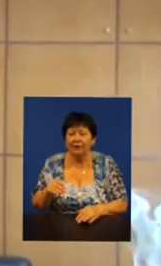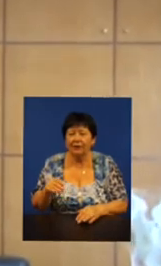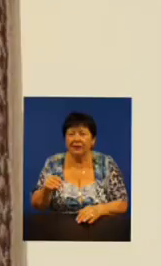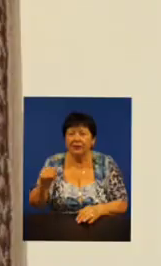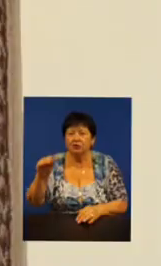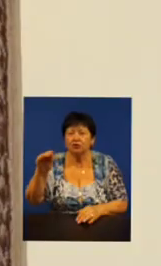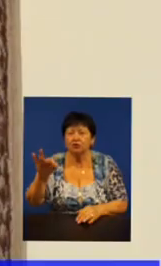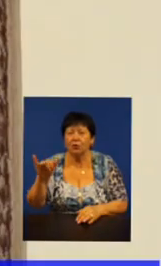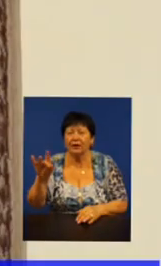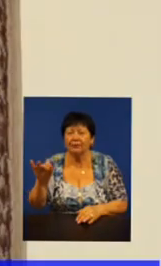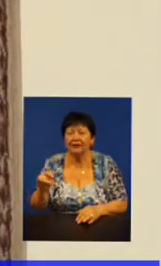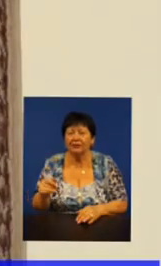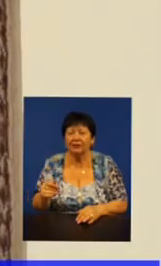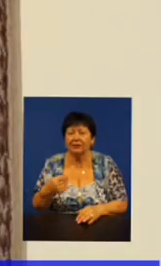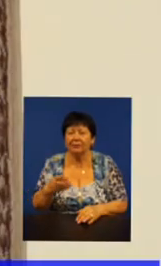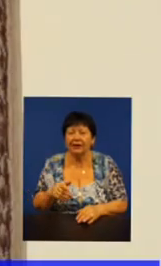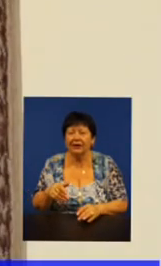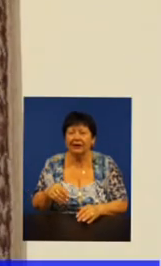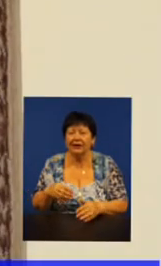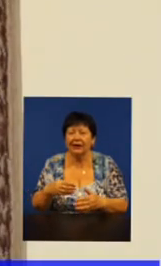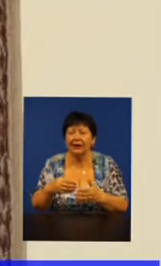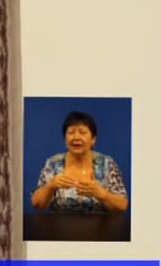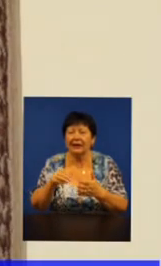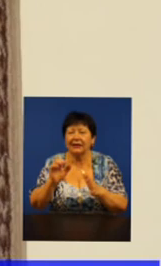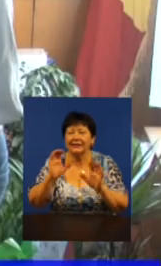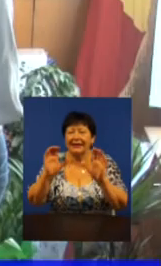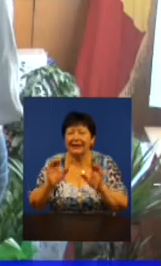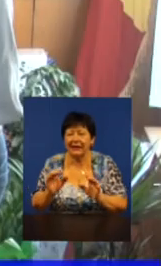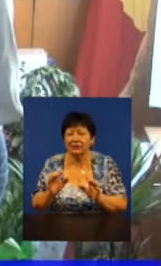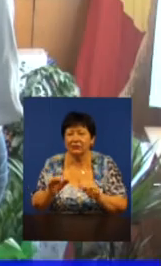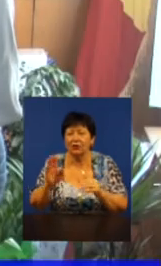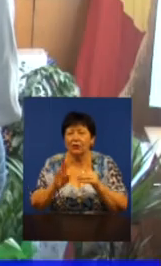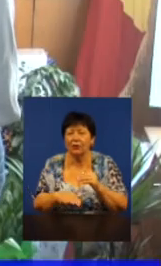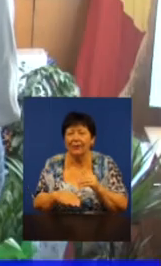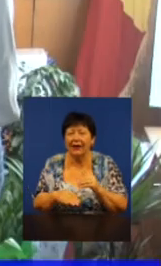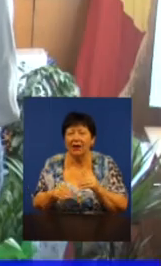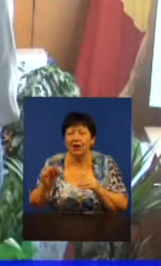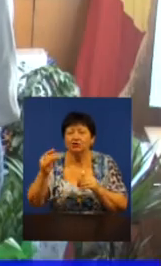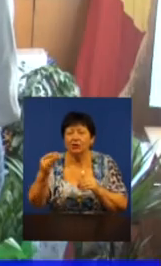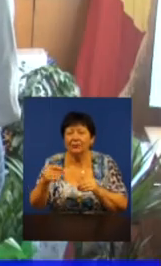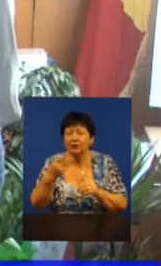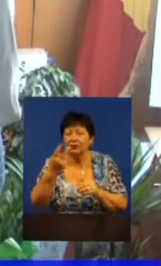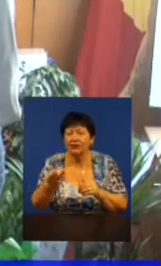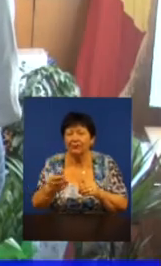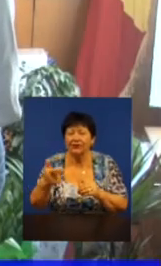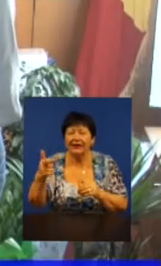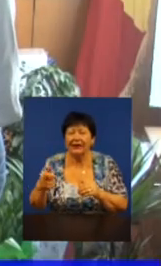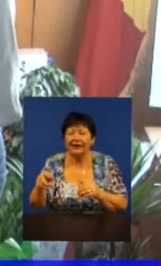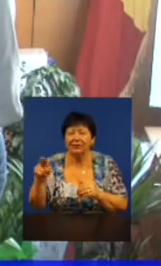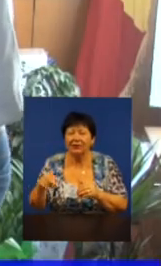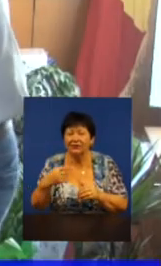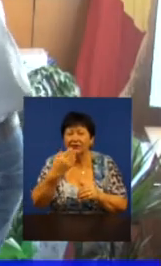cetățenie. Prin decretul președintelui Republicii Moldova, în urma jurământului depus de doamna Galina Bargan în